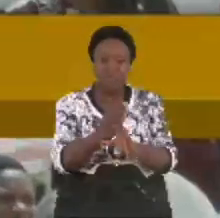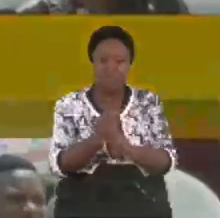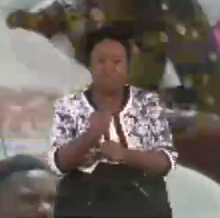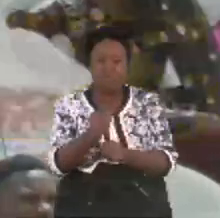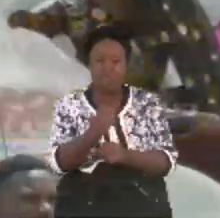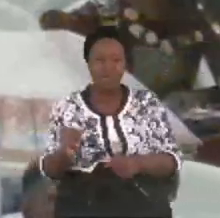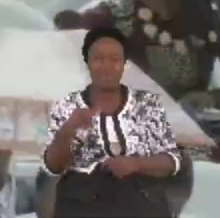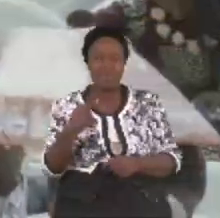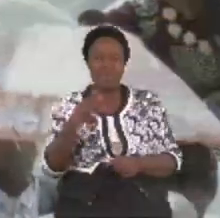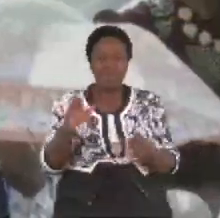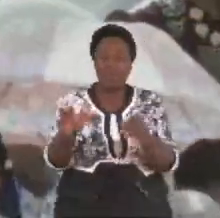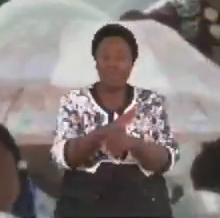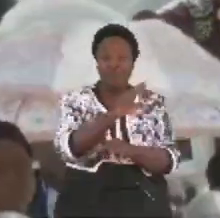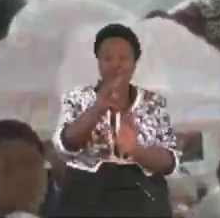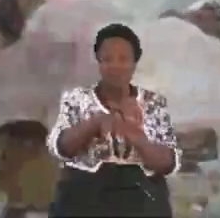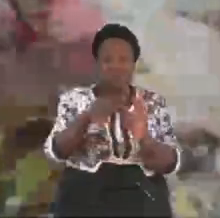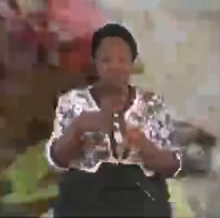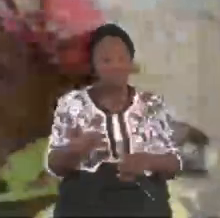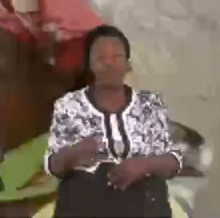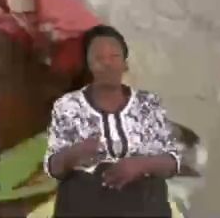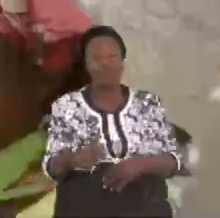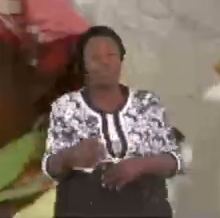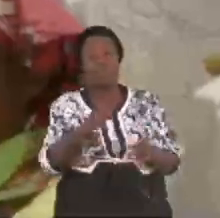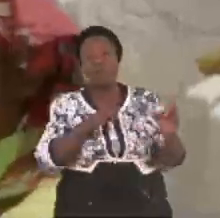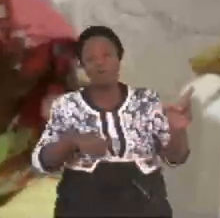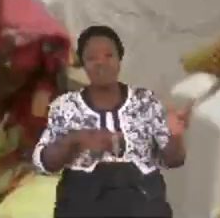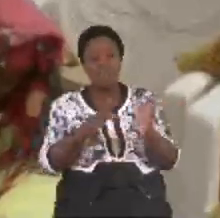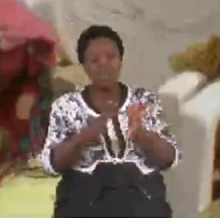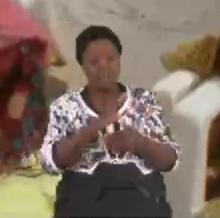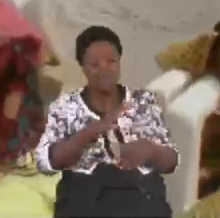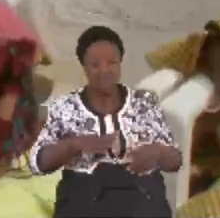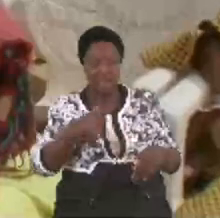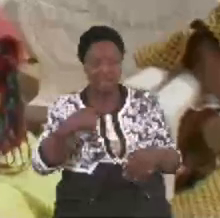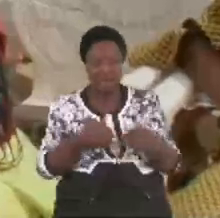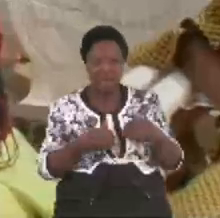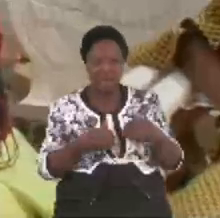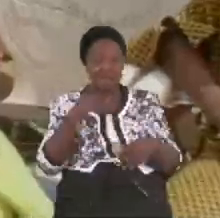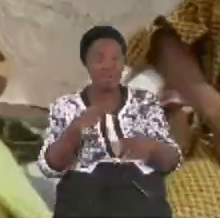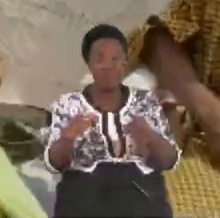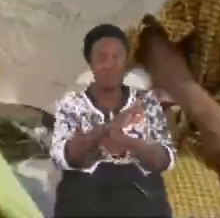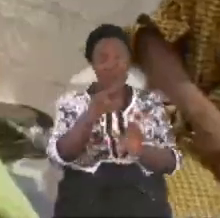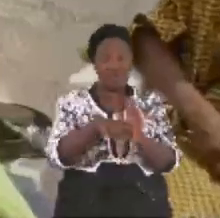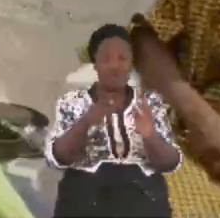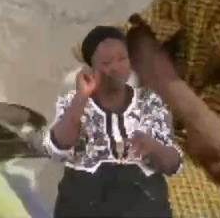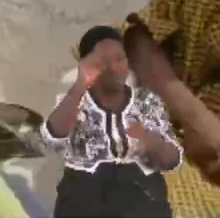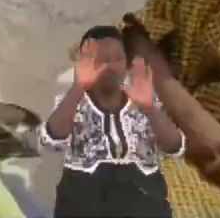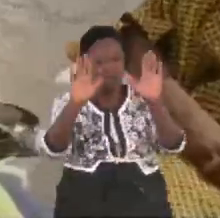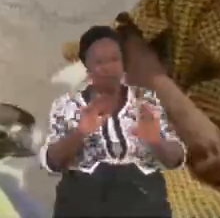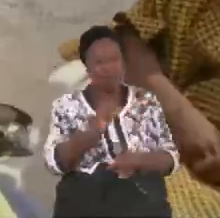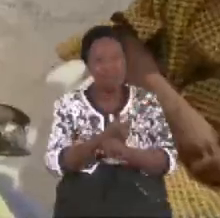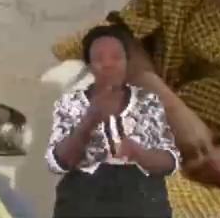la plénitude de notre Seigneur Jésus-Christ. Et nous avons vu la plénitude de ces miracles du chapitre